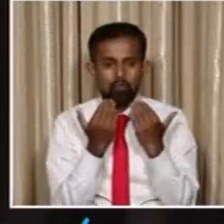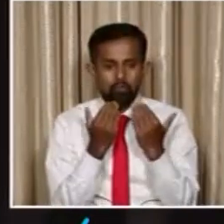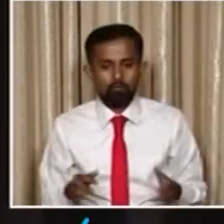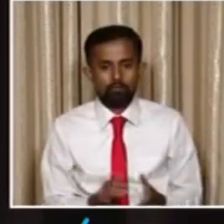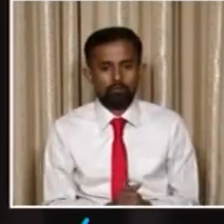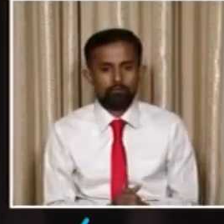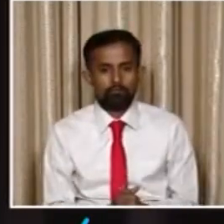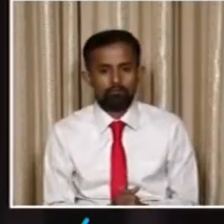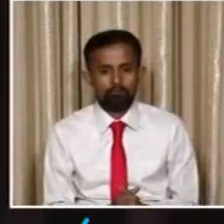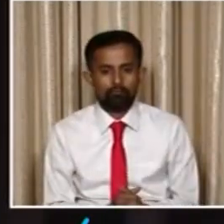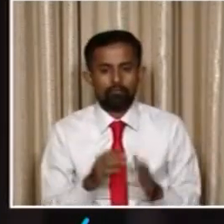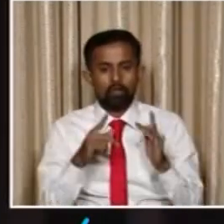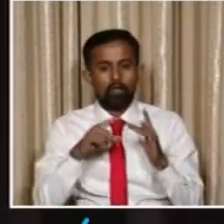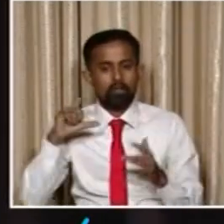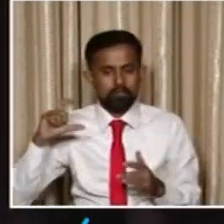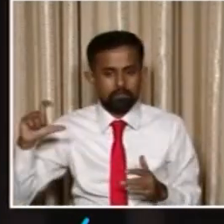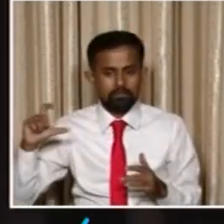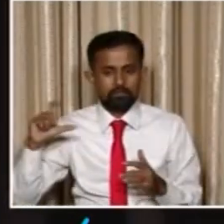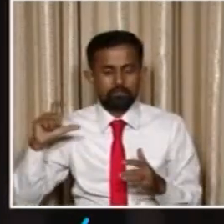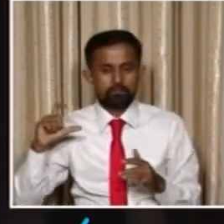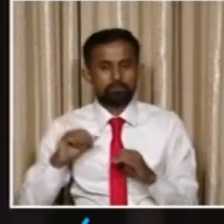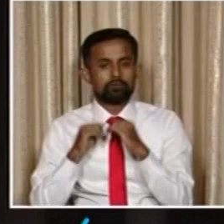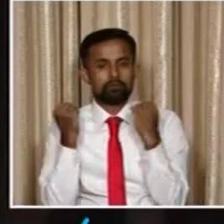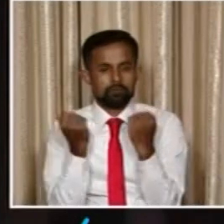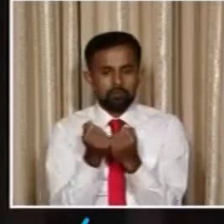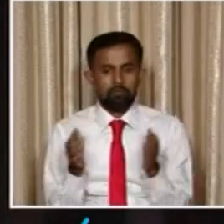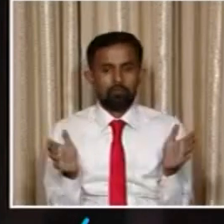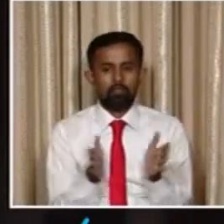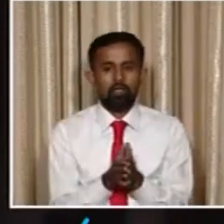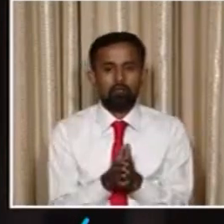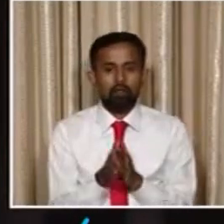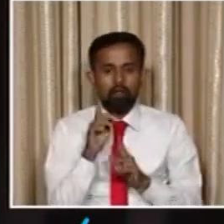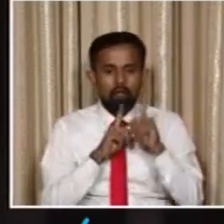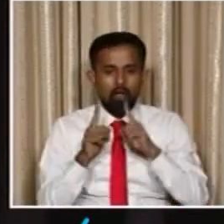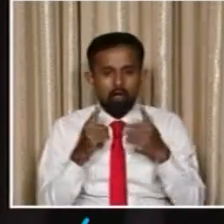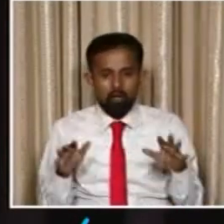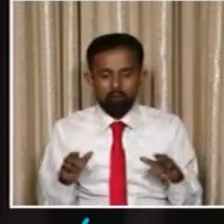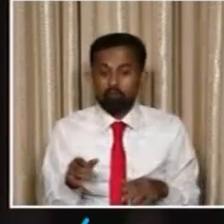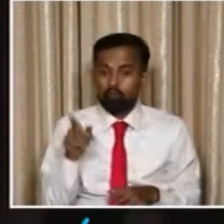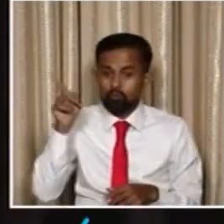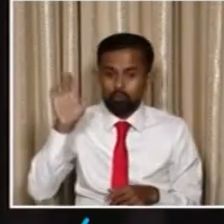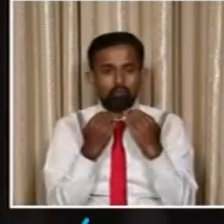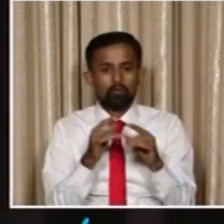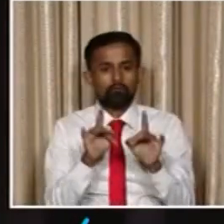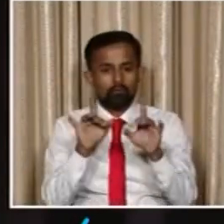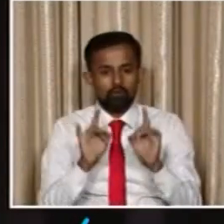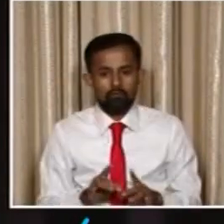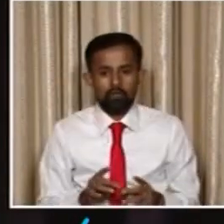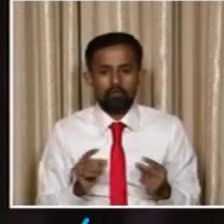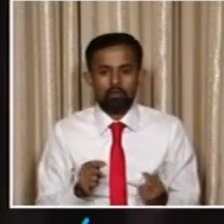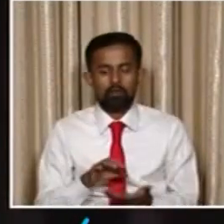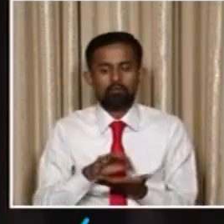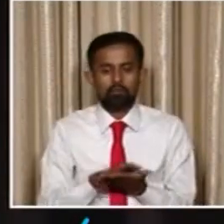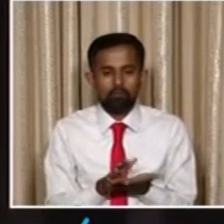අරගෙන ඒ වගේම ICC ජාත්‍යන්තර සංවිධානය සමග කතා කරලා ඔවුන්ගේ උපදෙස් පරිදි ඉක්මනට